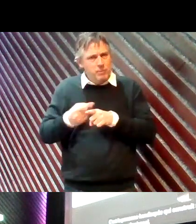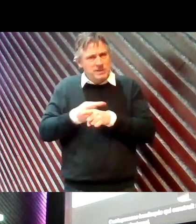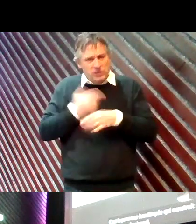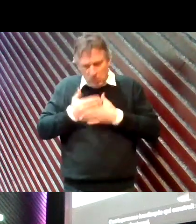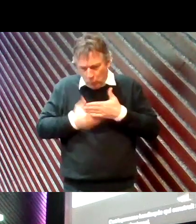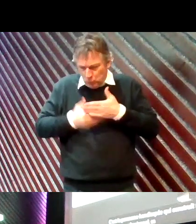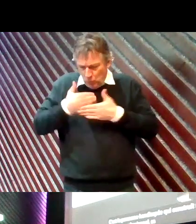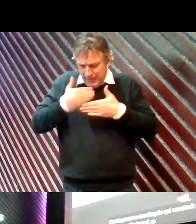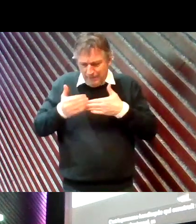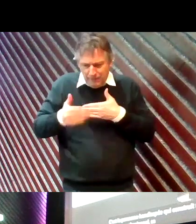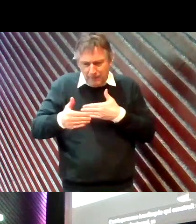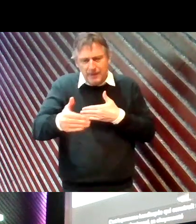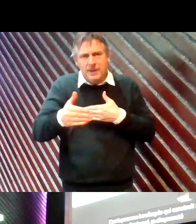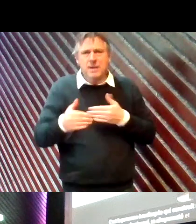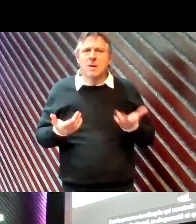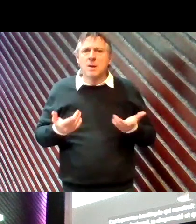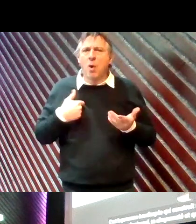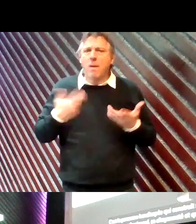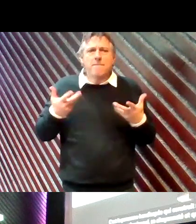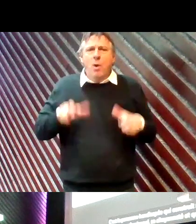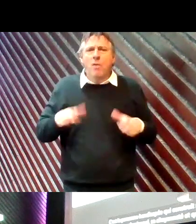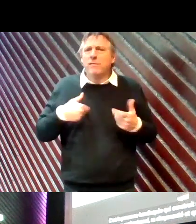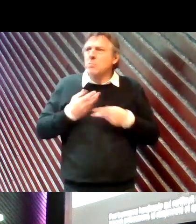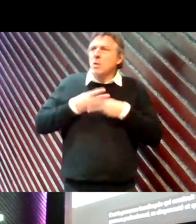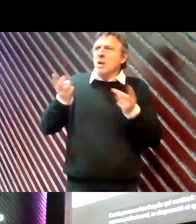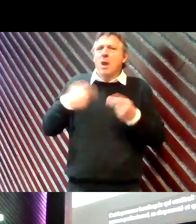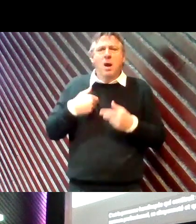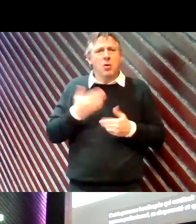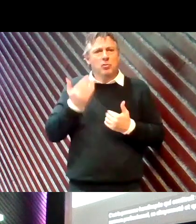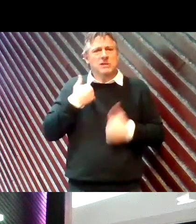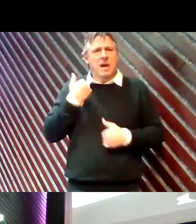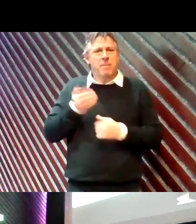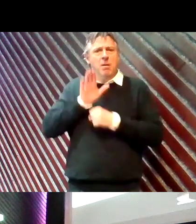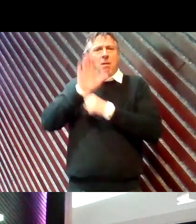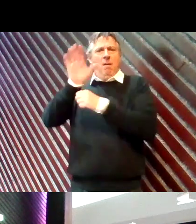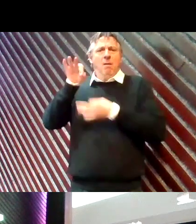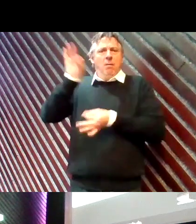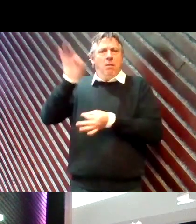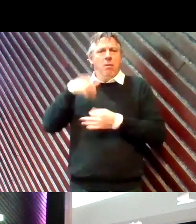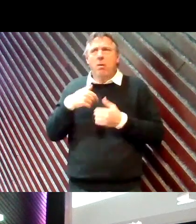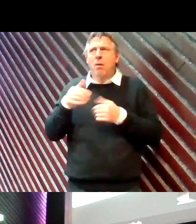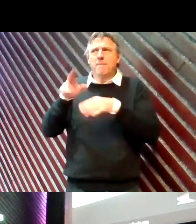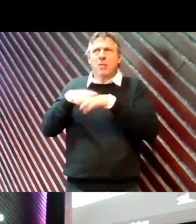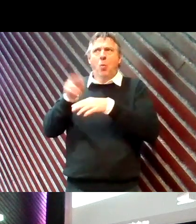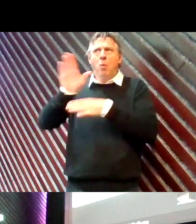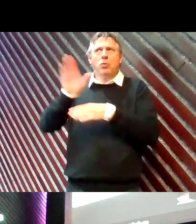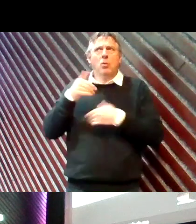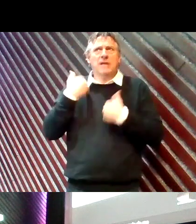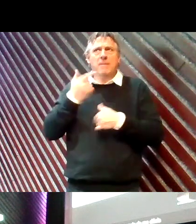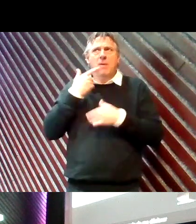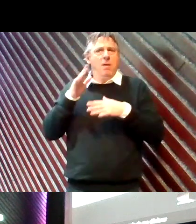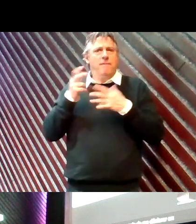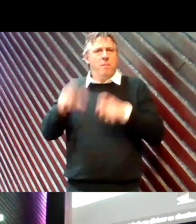qui a le droit, je dirais, de dire, non, moi, je n pas envie de me déclarer en situation de handicap auprès de mon employeur. Et je pense